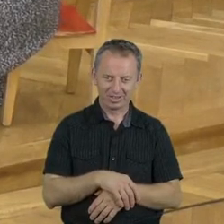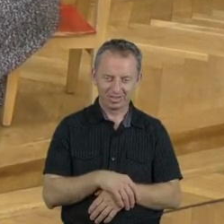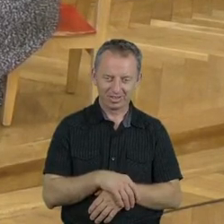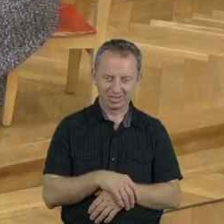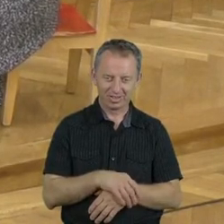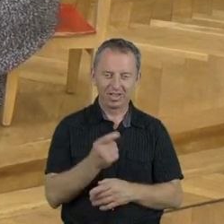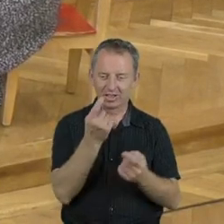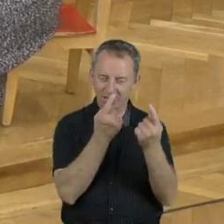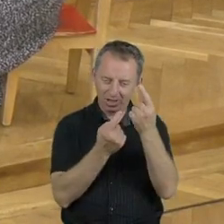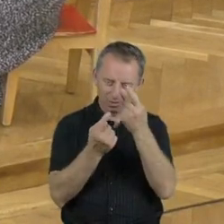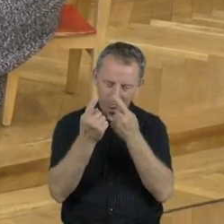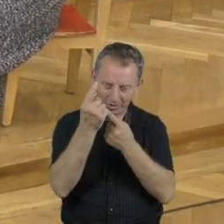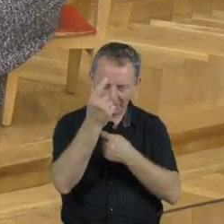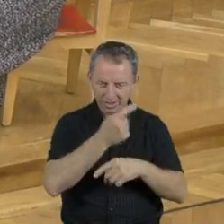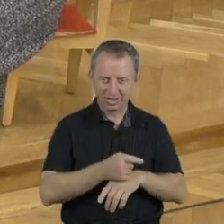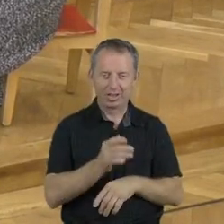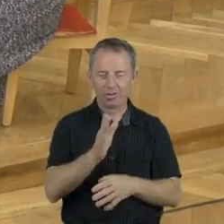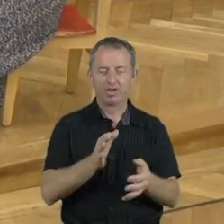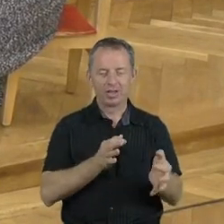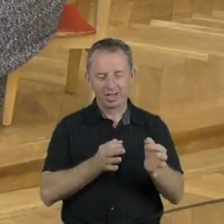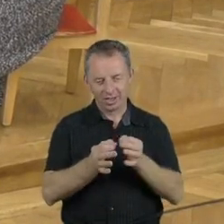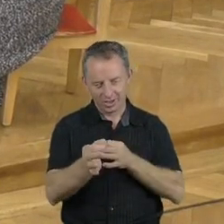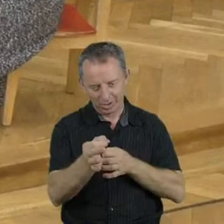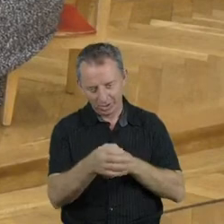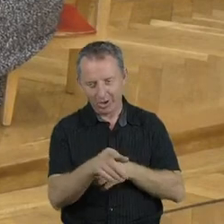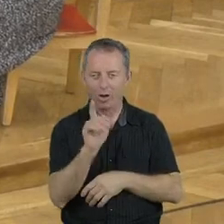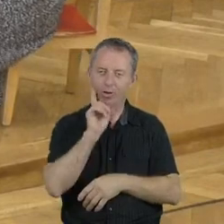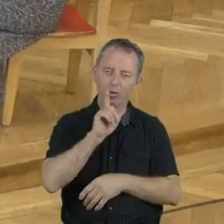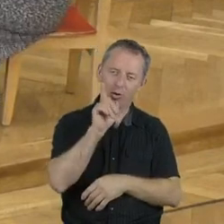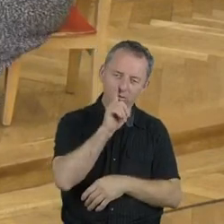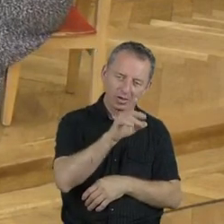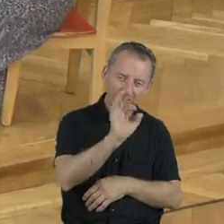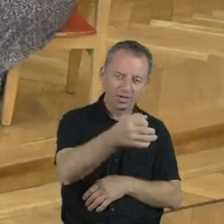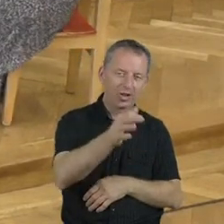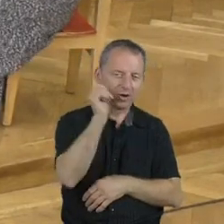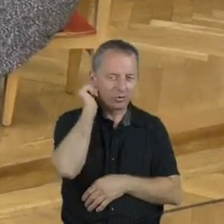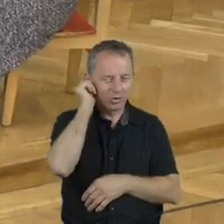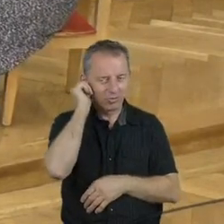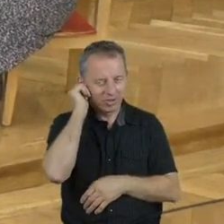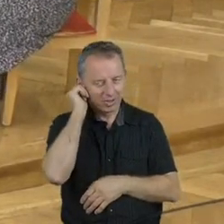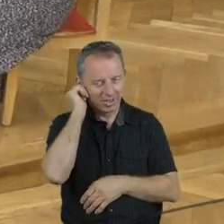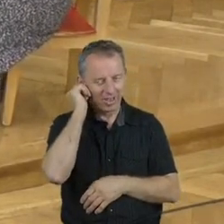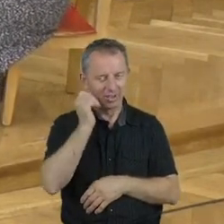Jak myślicie, to będzie historia o chłopcu czy o dziewczynie?